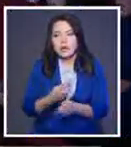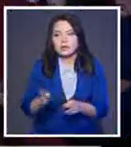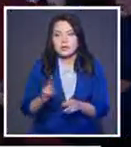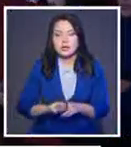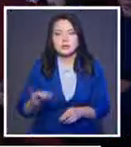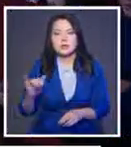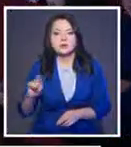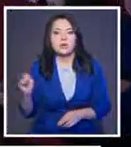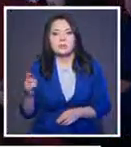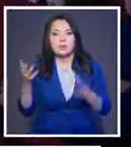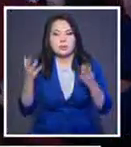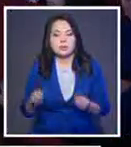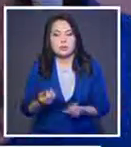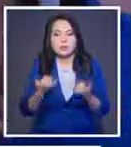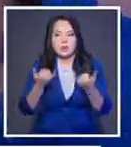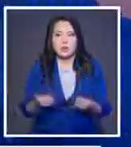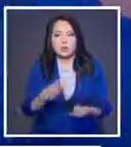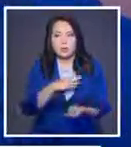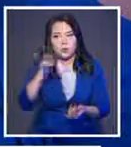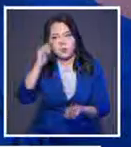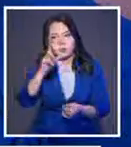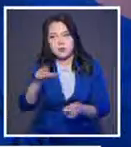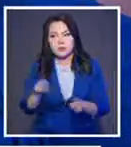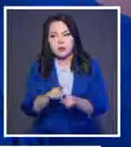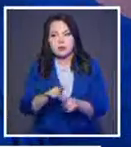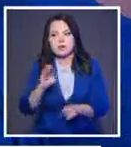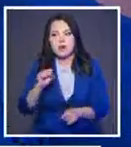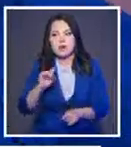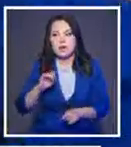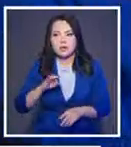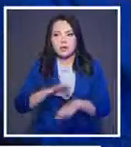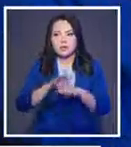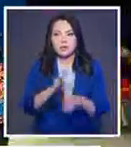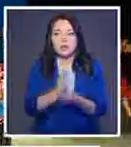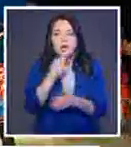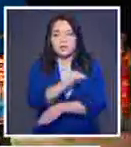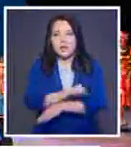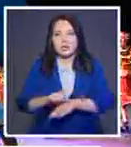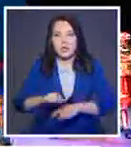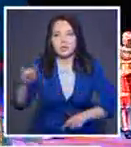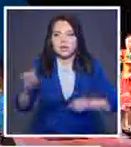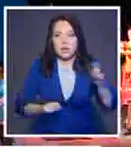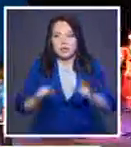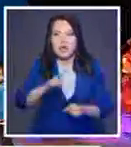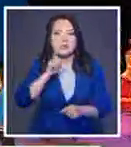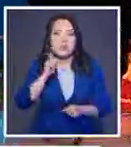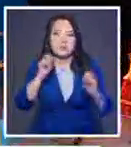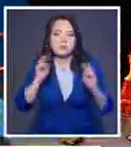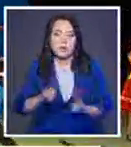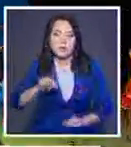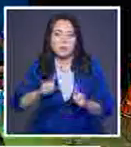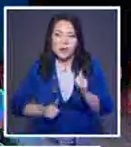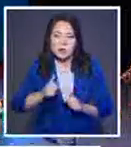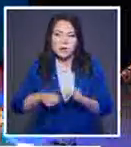күндері елордадағы оқушылар сарайында өтті. Оған еліміздің әр өңірінен және Ресейдің шекаралас қалаларынан жас өнерпаздар келді. Халықаралық